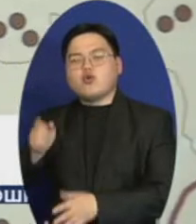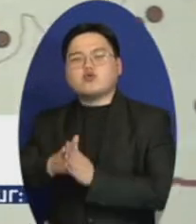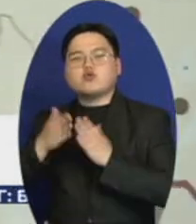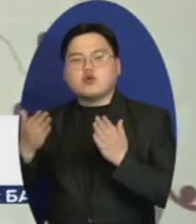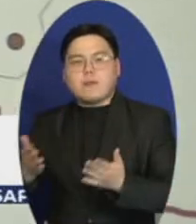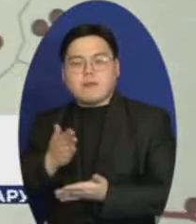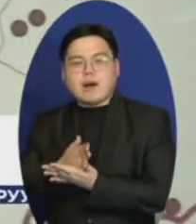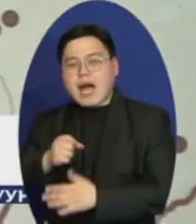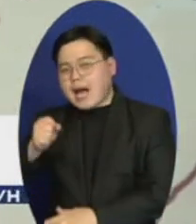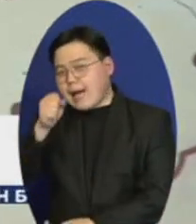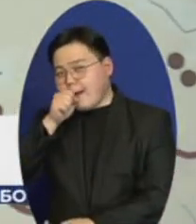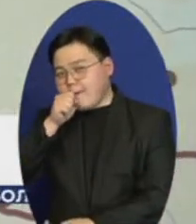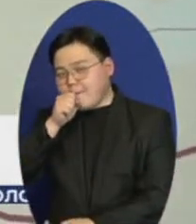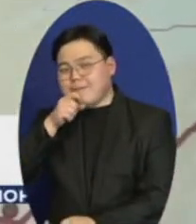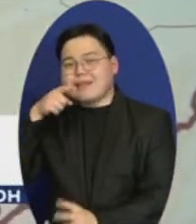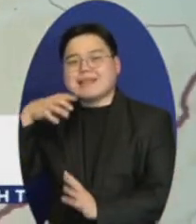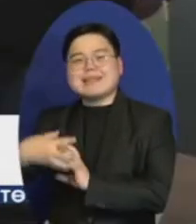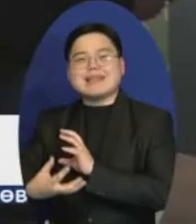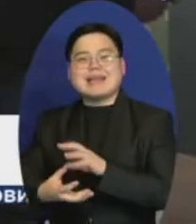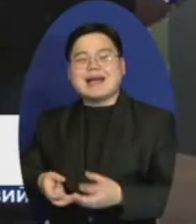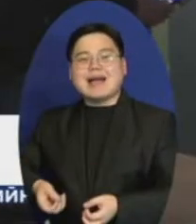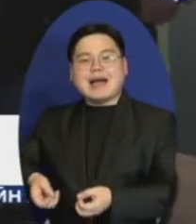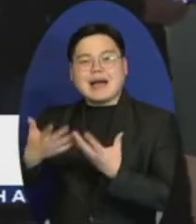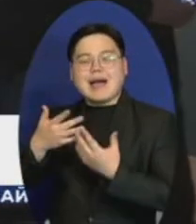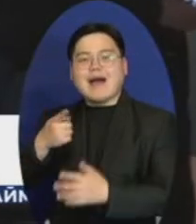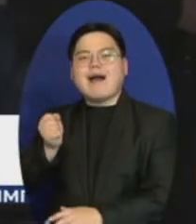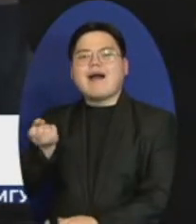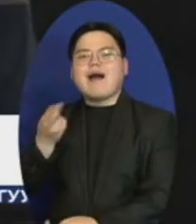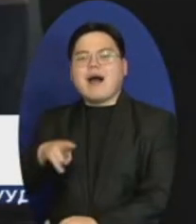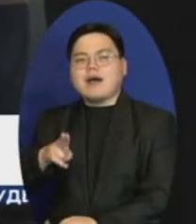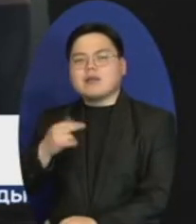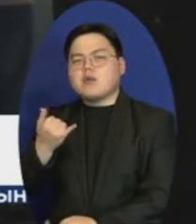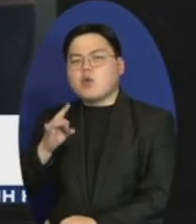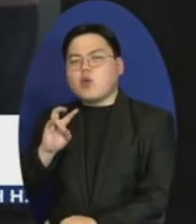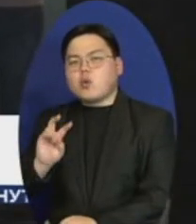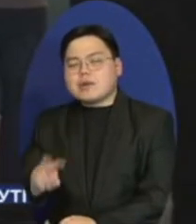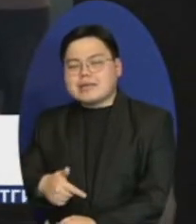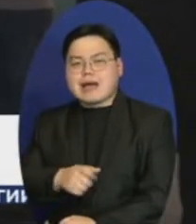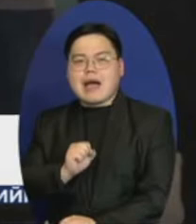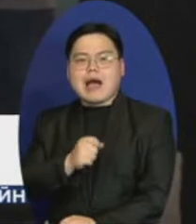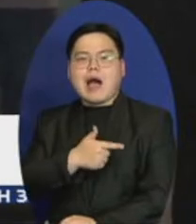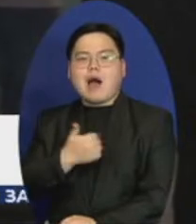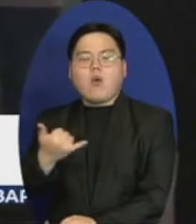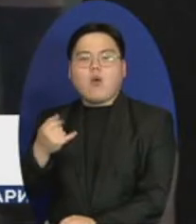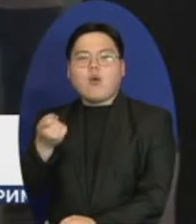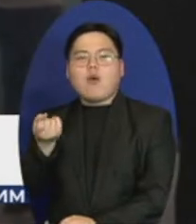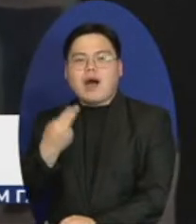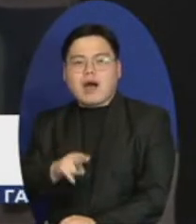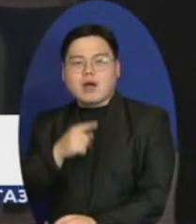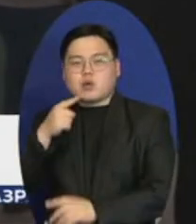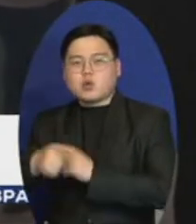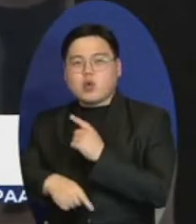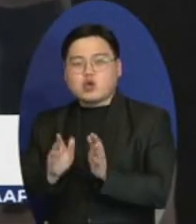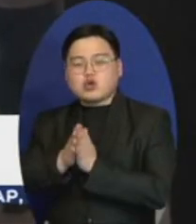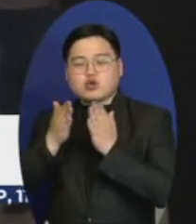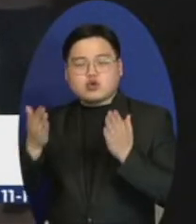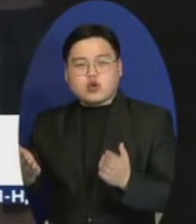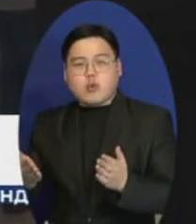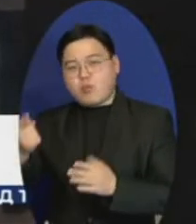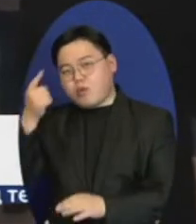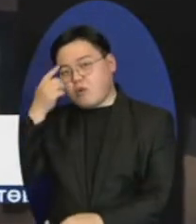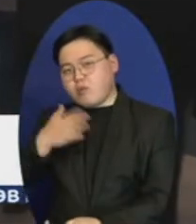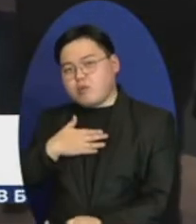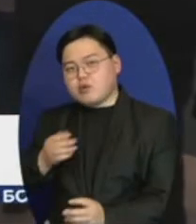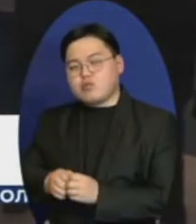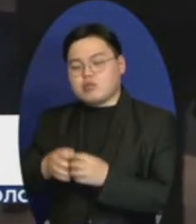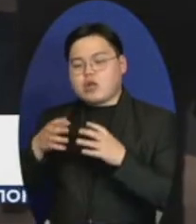Агтал харамсалтай нь яг тэр дэлхийд дээр гарч байгаа хадны урлагийн тухай эсвэл одоо агуун хадны урлагийн тухай энэ номонд ерөөсөө Монгол дээр байгаа энэ